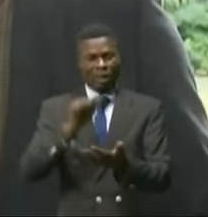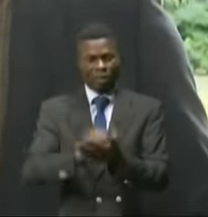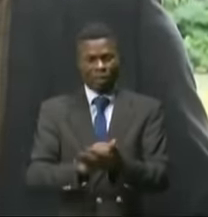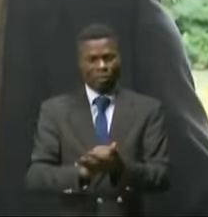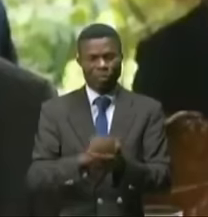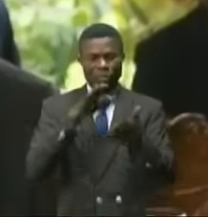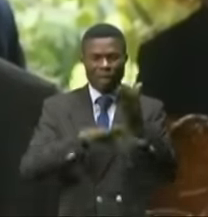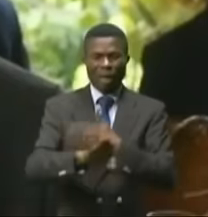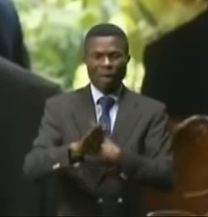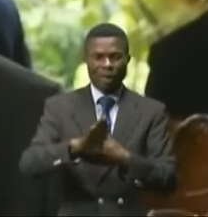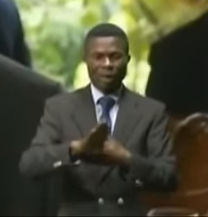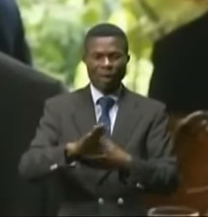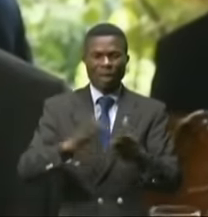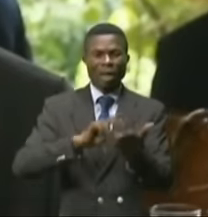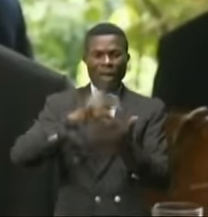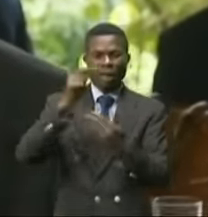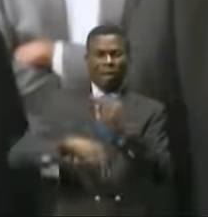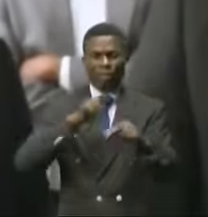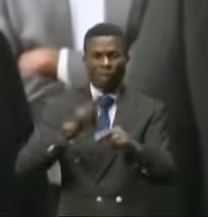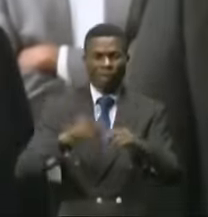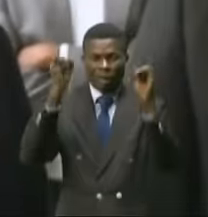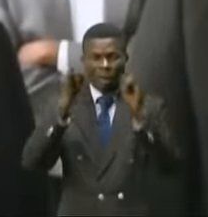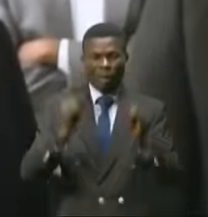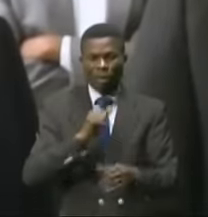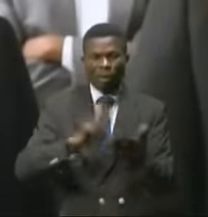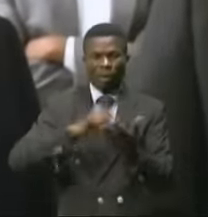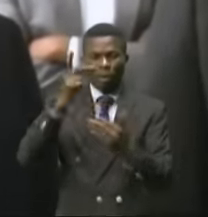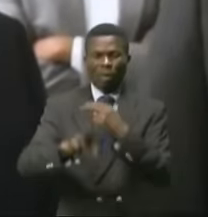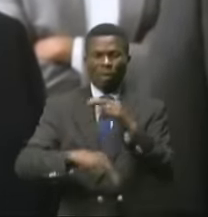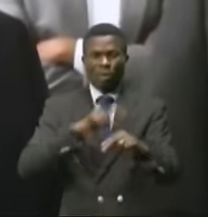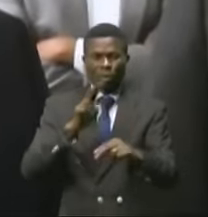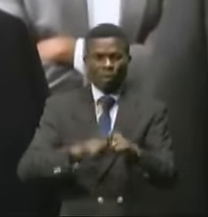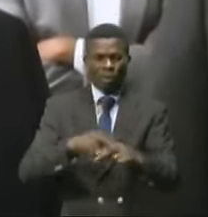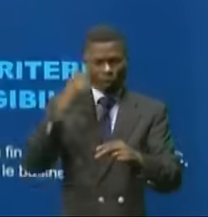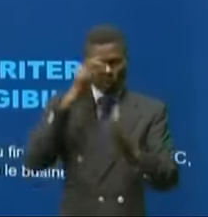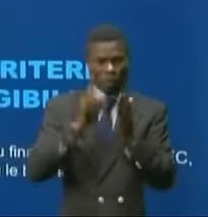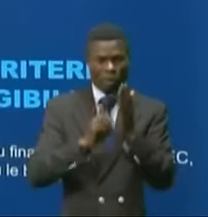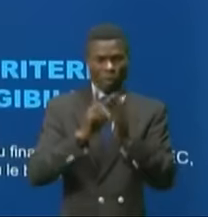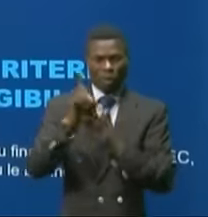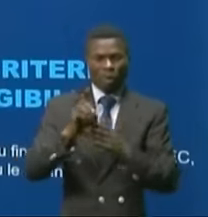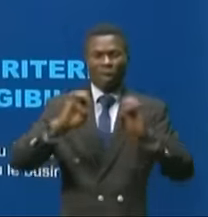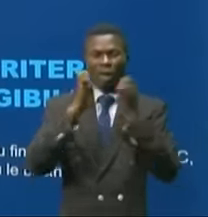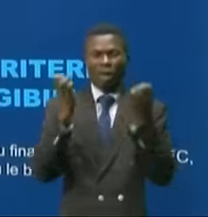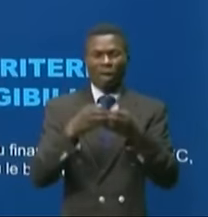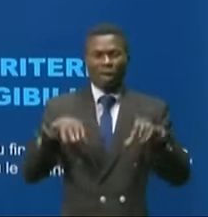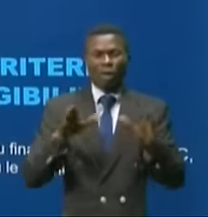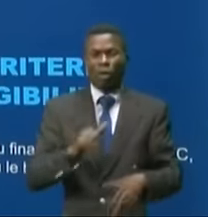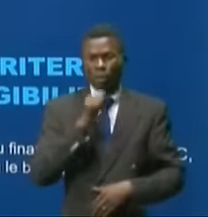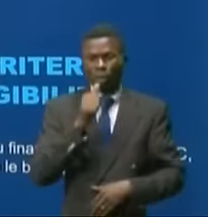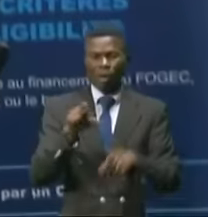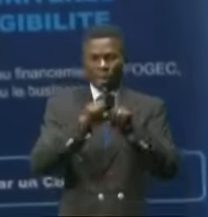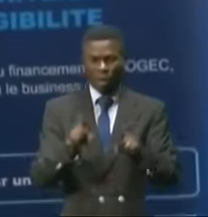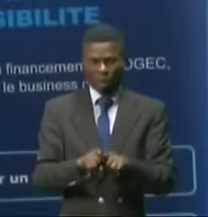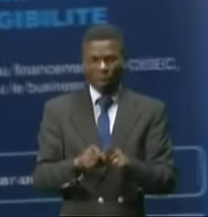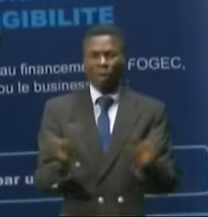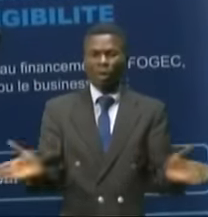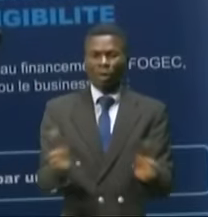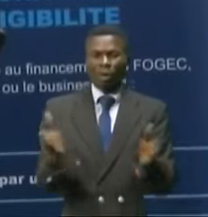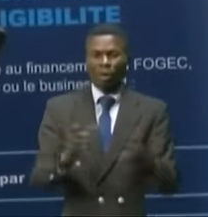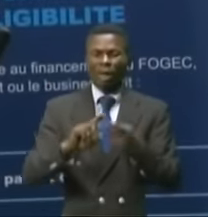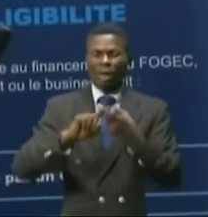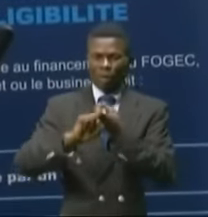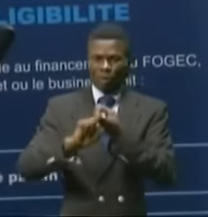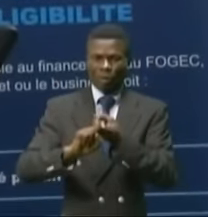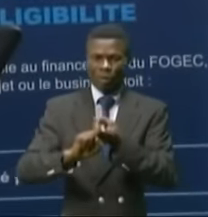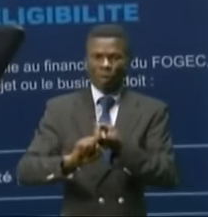non seulement avec le plan national du numérique et le programme national pour le développement des entreprises au Congo, mais renforce également la